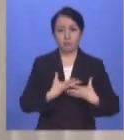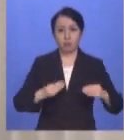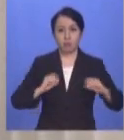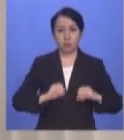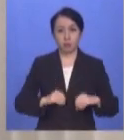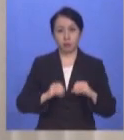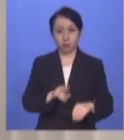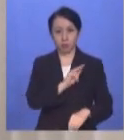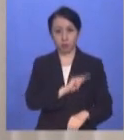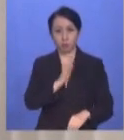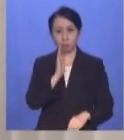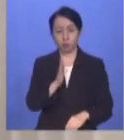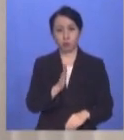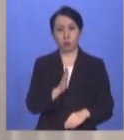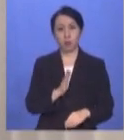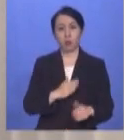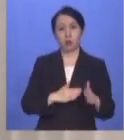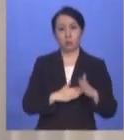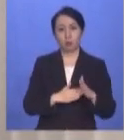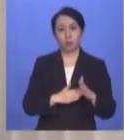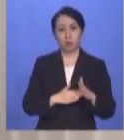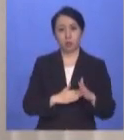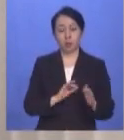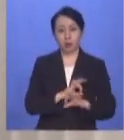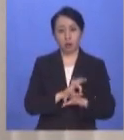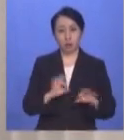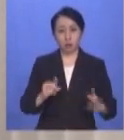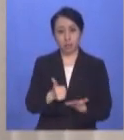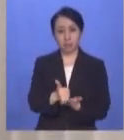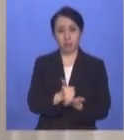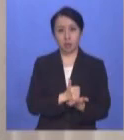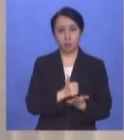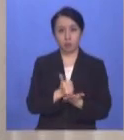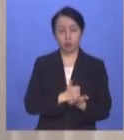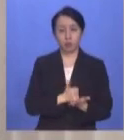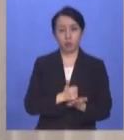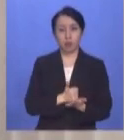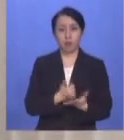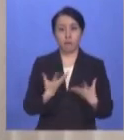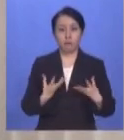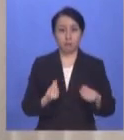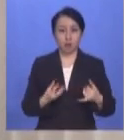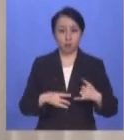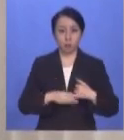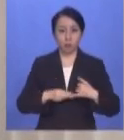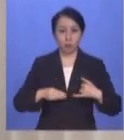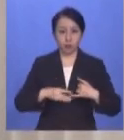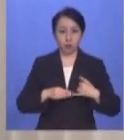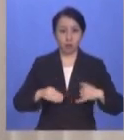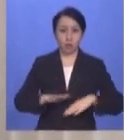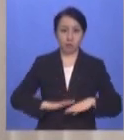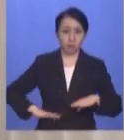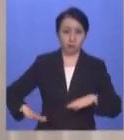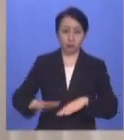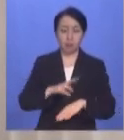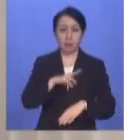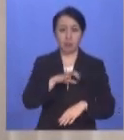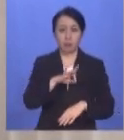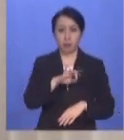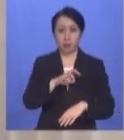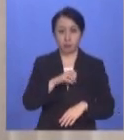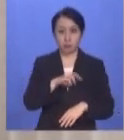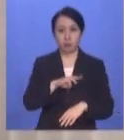в основном будут преобладать оптимально удовлетворительные запасы продуктивной влаги в районах Махжана-Жумабаева,